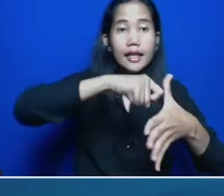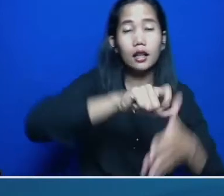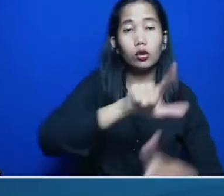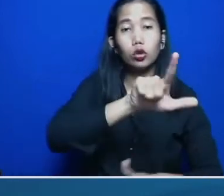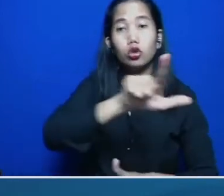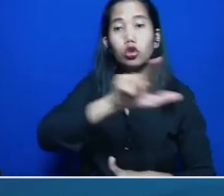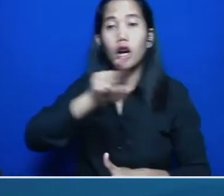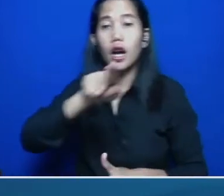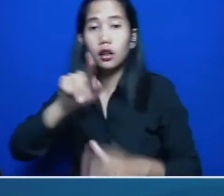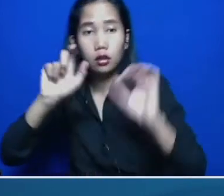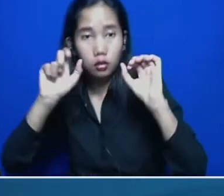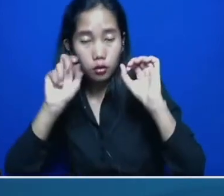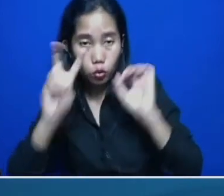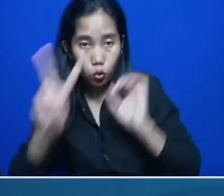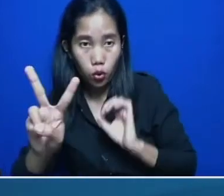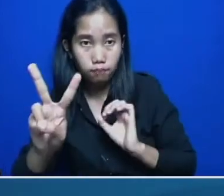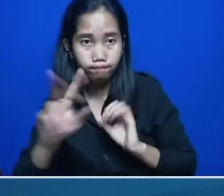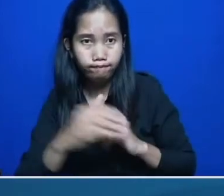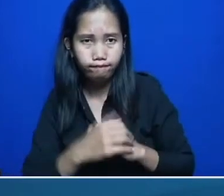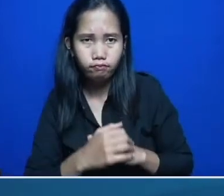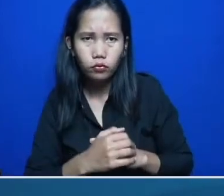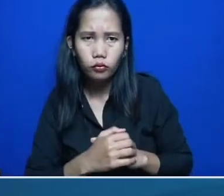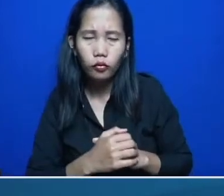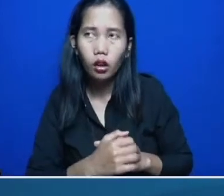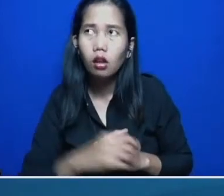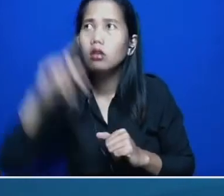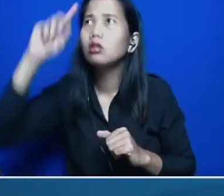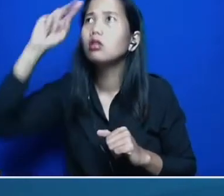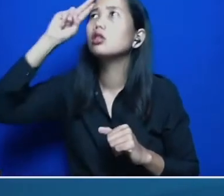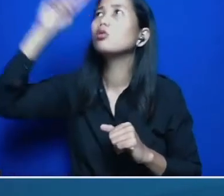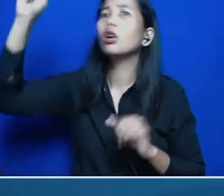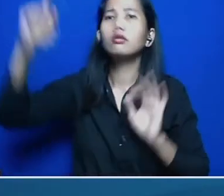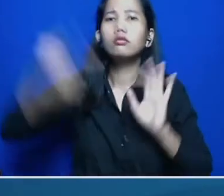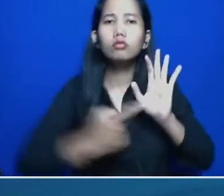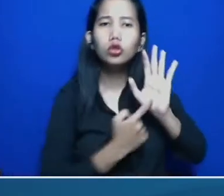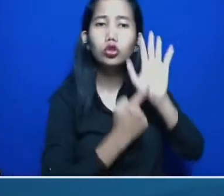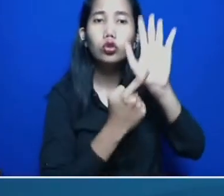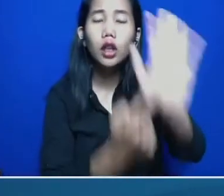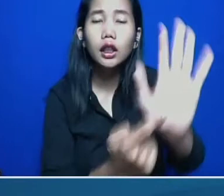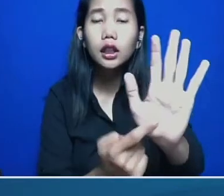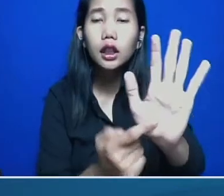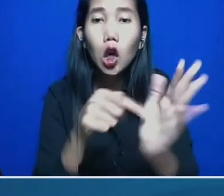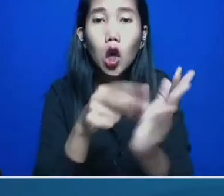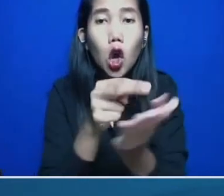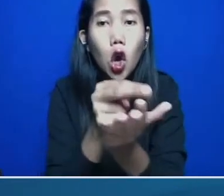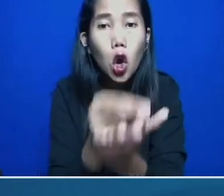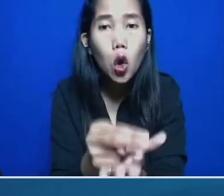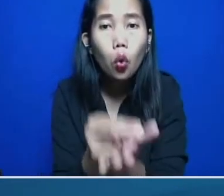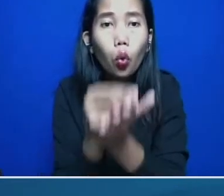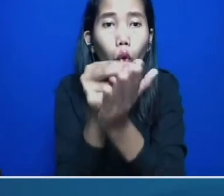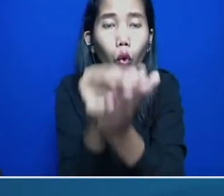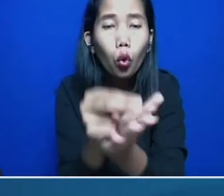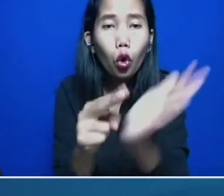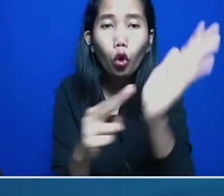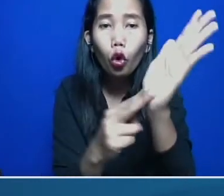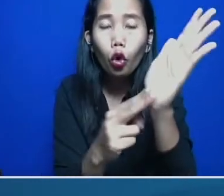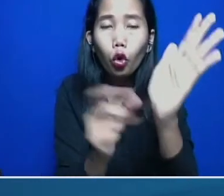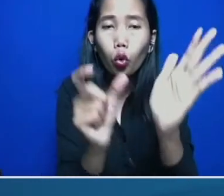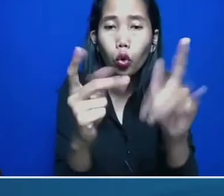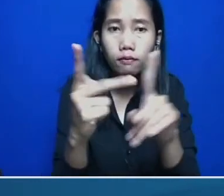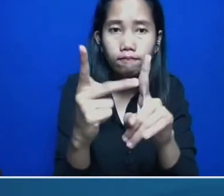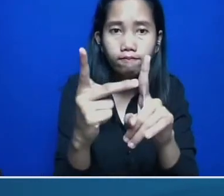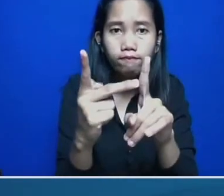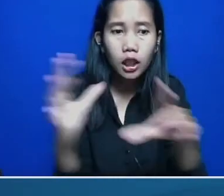bah datang kepada tuhan kepada Nuh Tuhan Ia memberikan